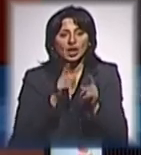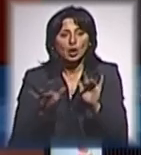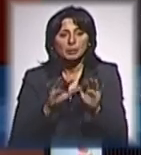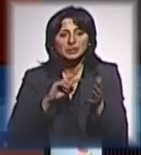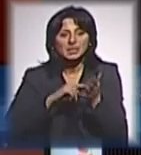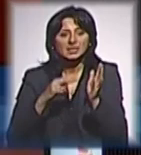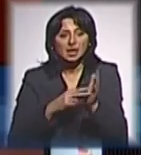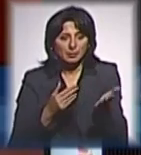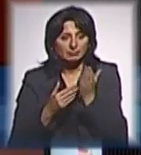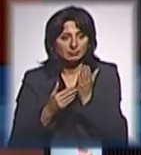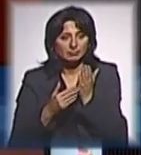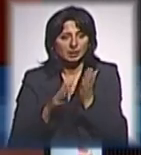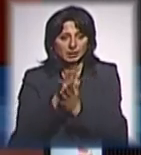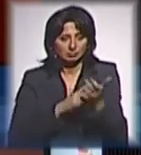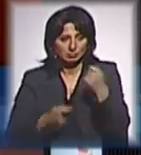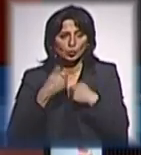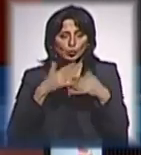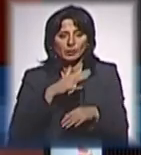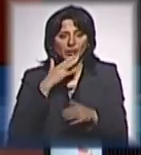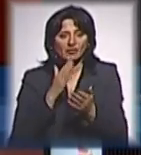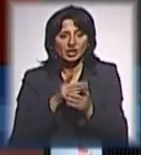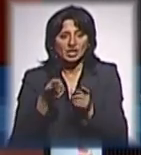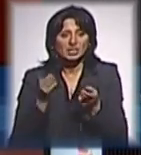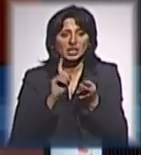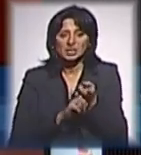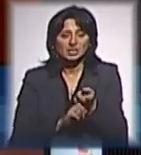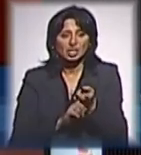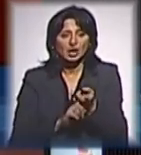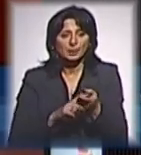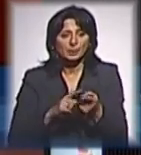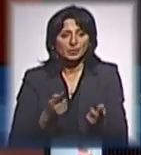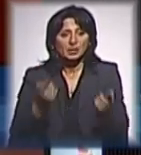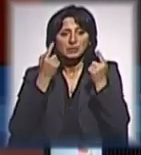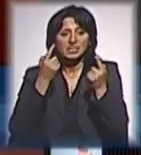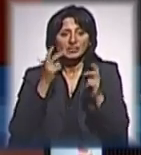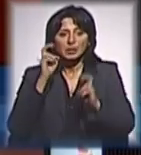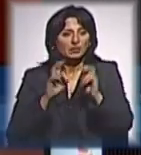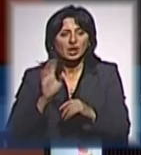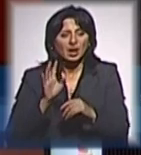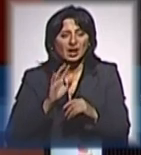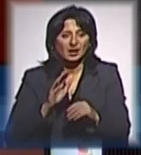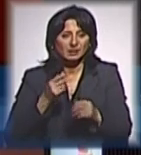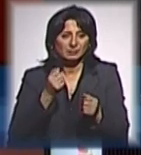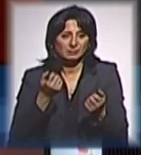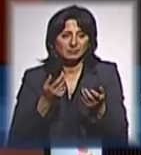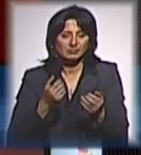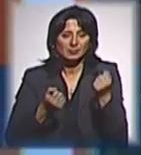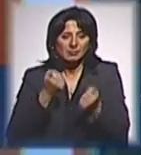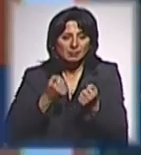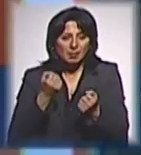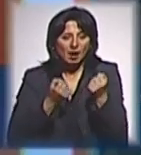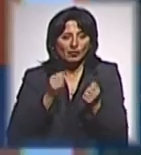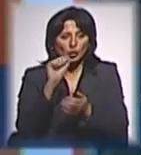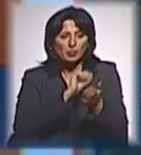ბიზნეს გეგმა და ძალიან ბევრი განცხადება უკვე შემოტანილი არის. ეს შეეხება არა სხვილ მეწარმეებს, არამედ მცხობელებს, ავტომანქანების